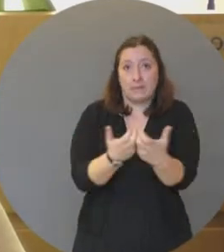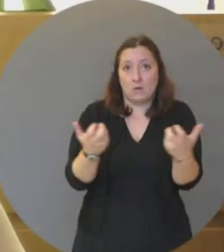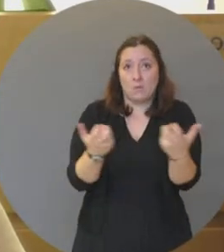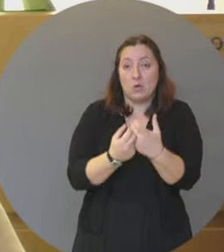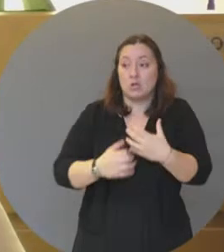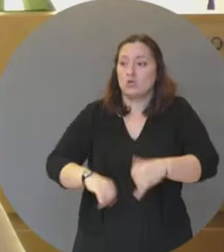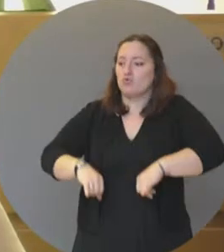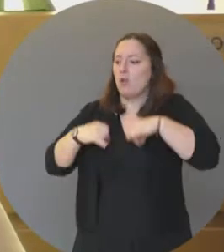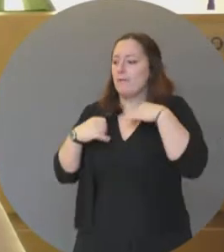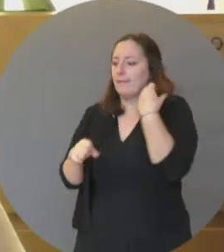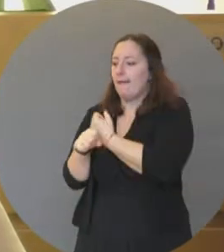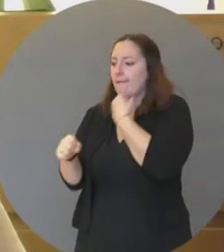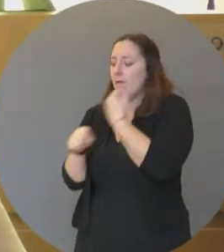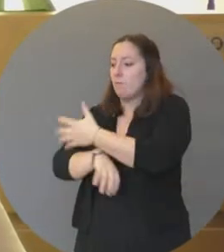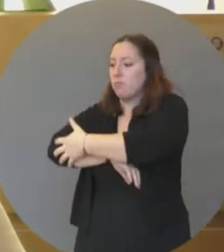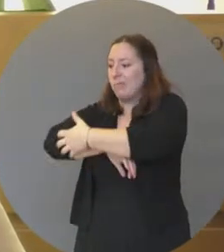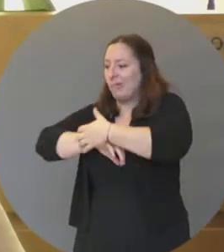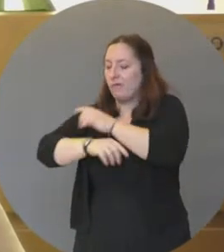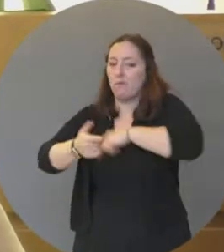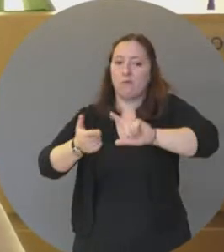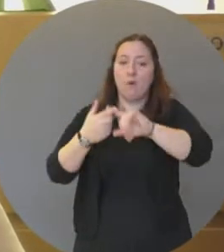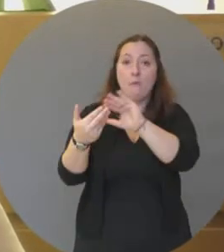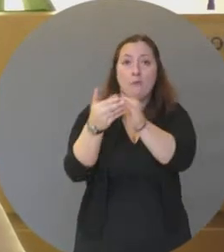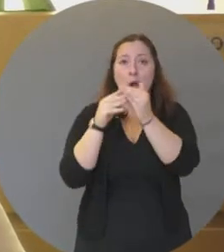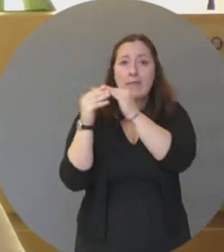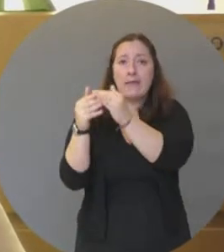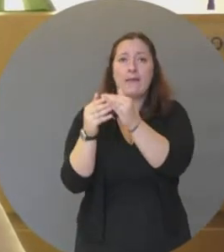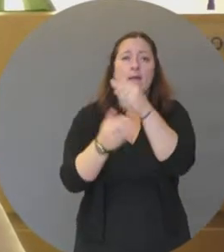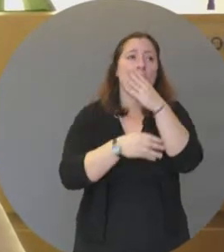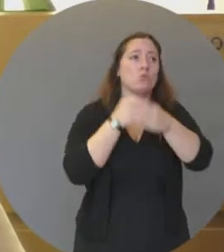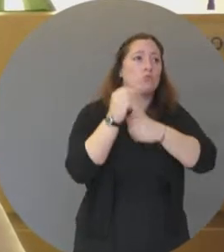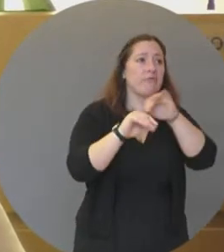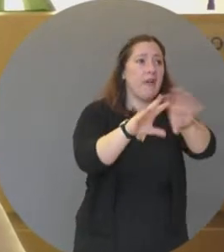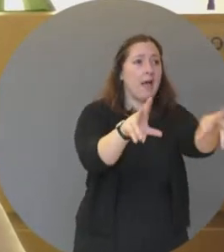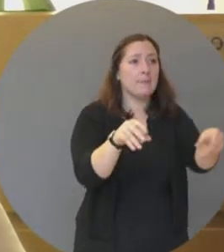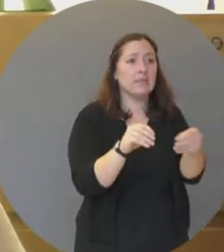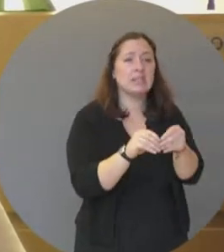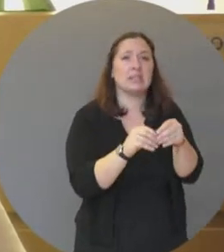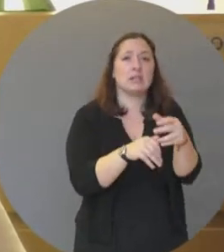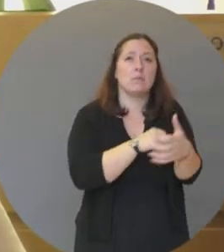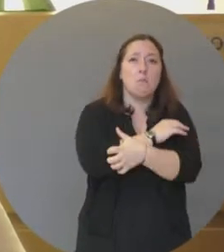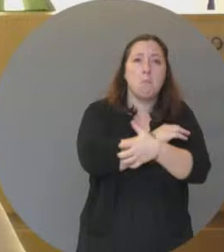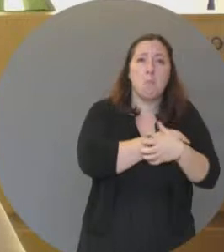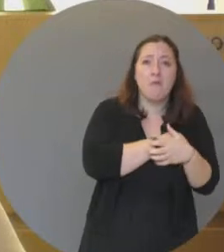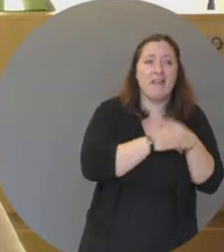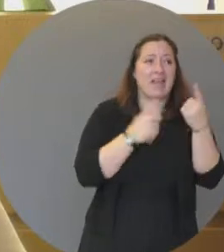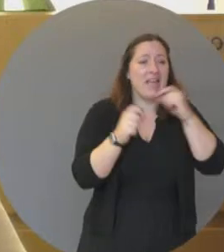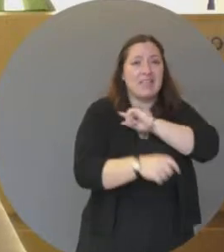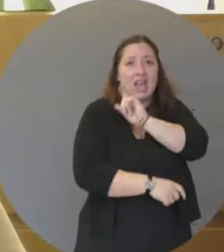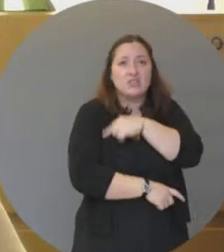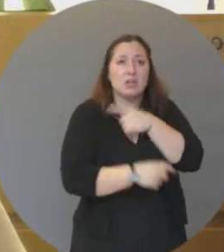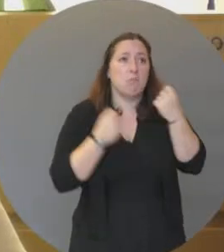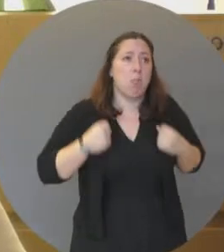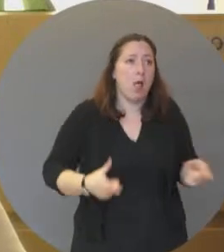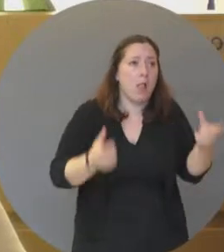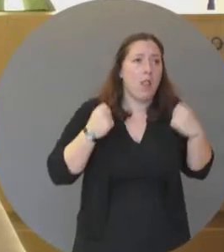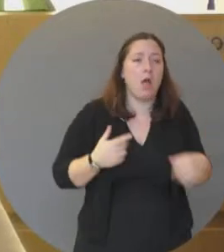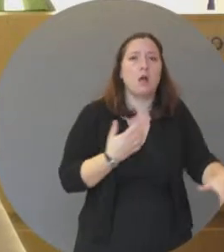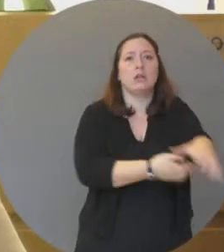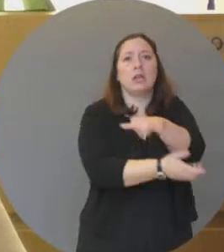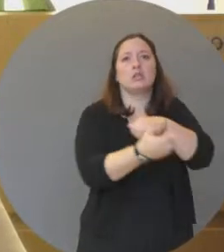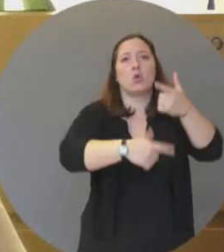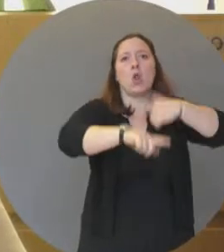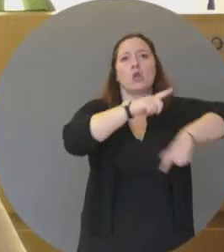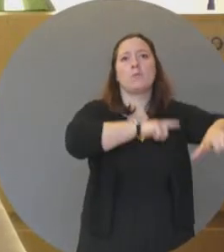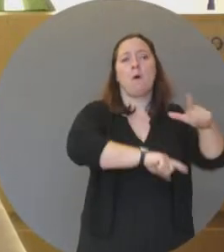pauvres les foyers monoparentaux ou pour tous les foyers modestes face à la précarité énergétique face à la crise du logement il nous semble